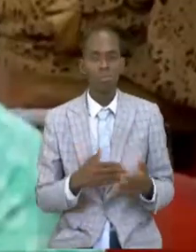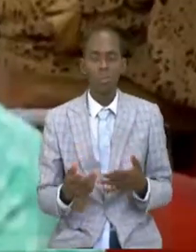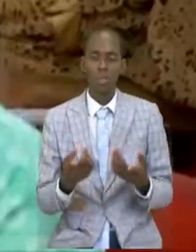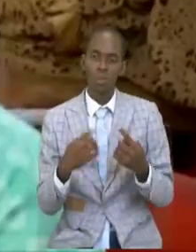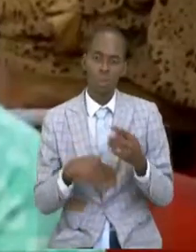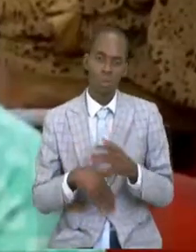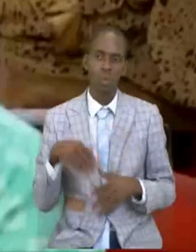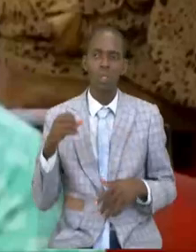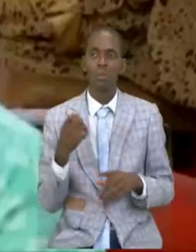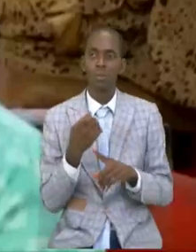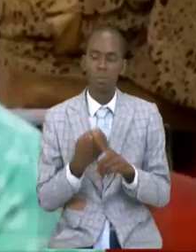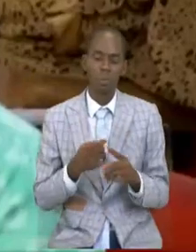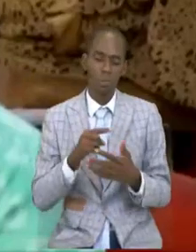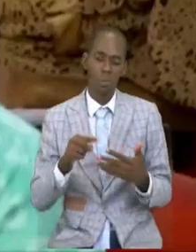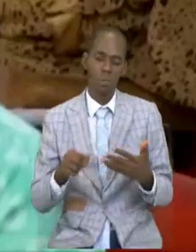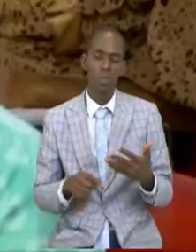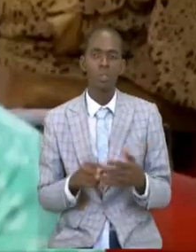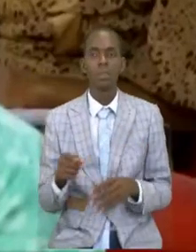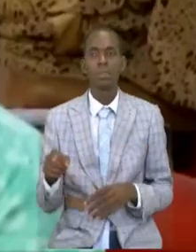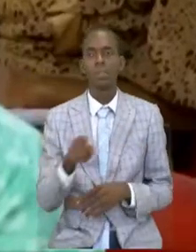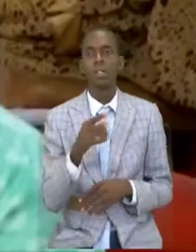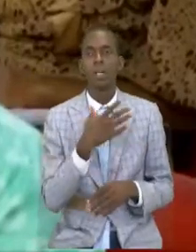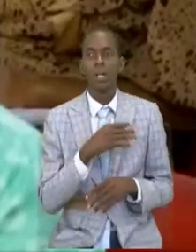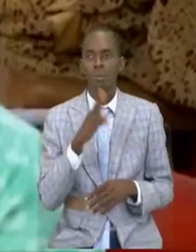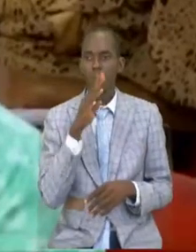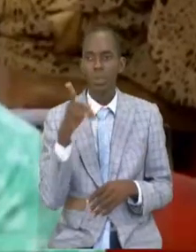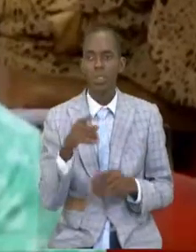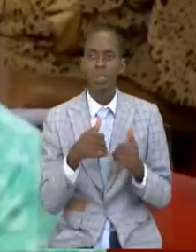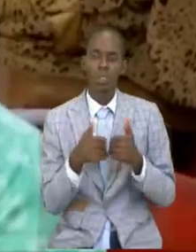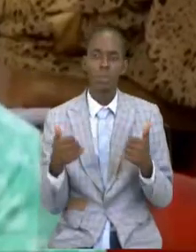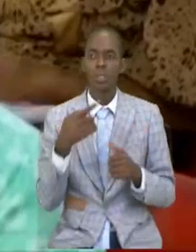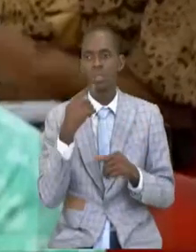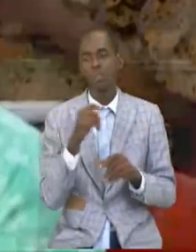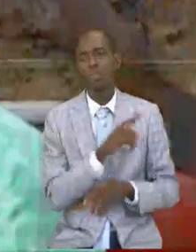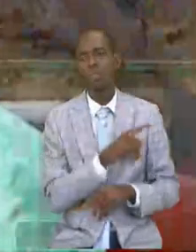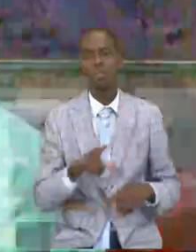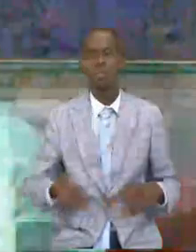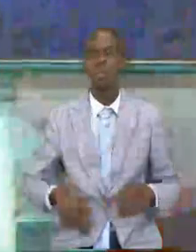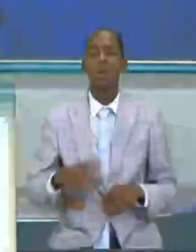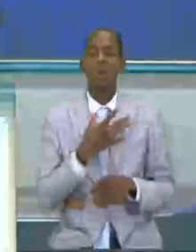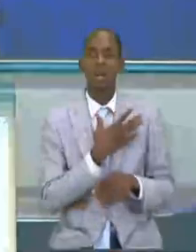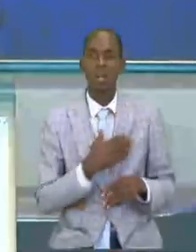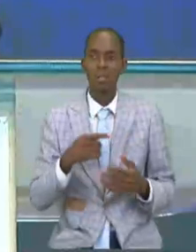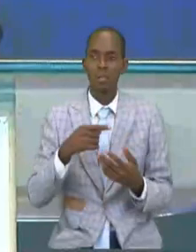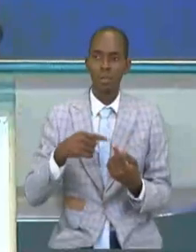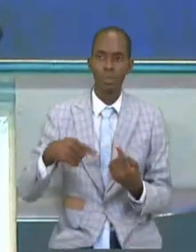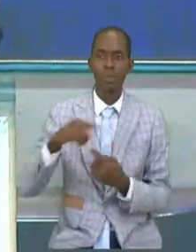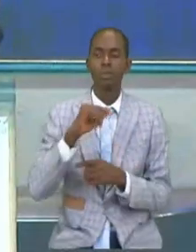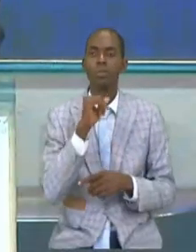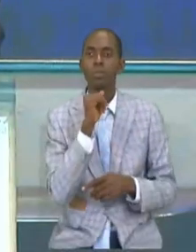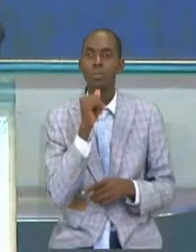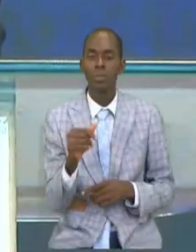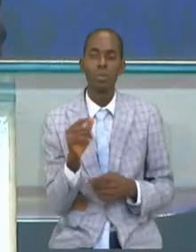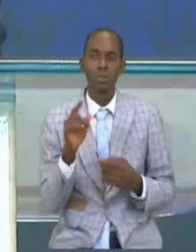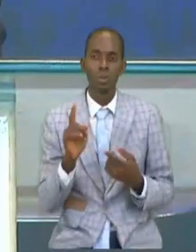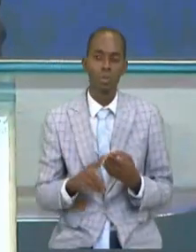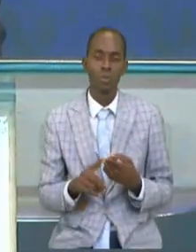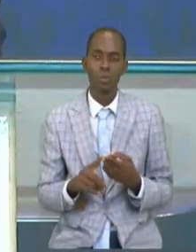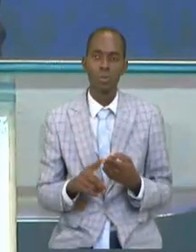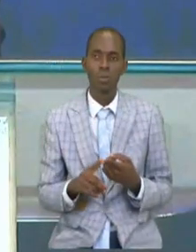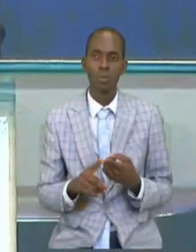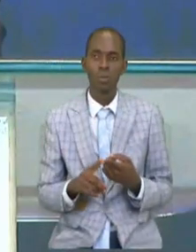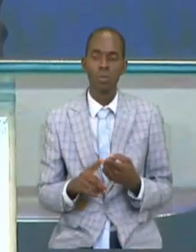Christ. Alors, c'est pourquoi sortez du milieu d'eux et séparez-vous, dit le Seigneur. Ne touchez pas